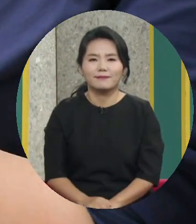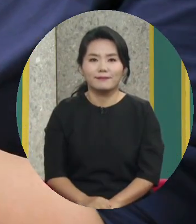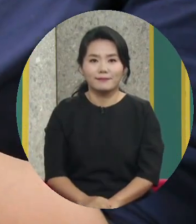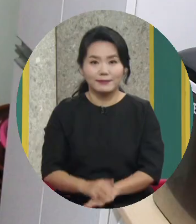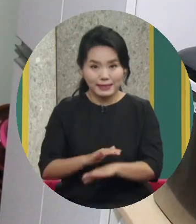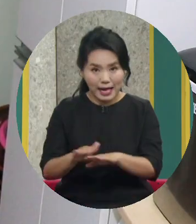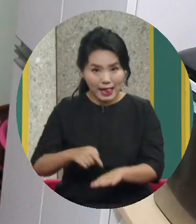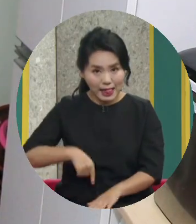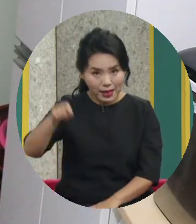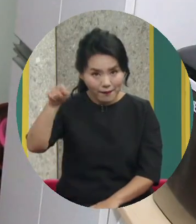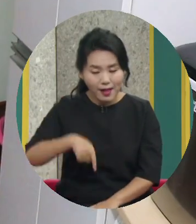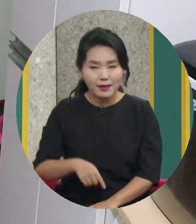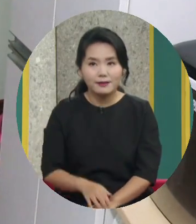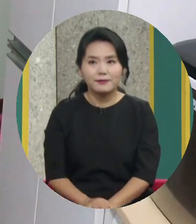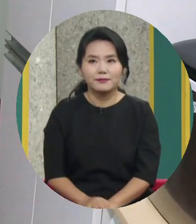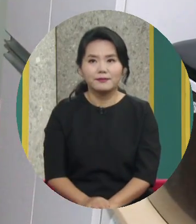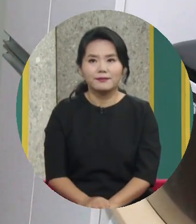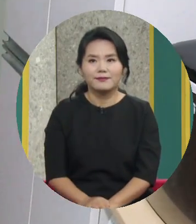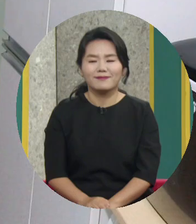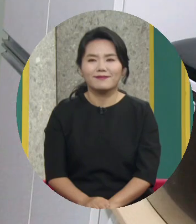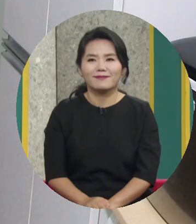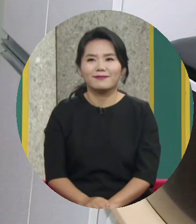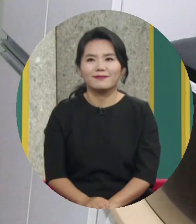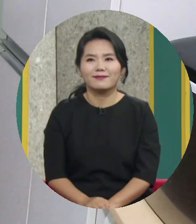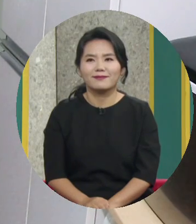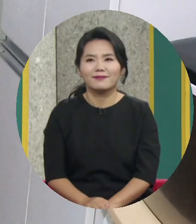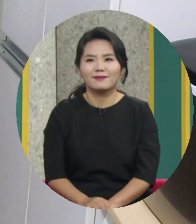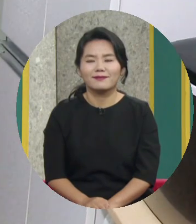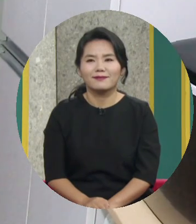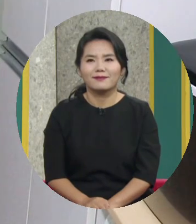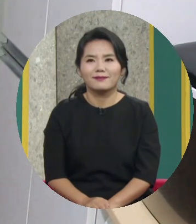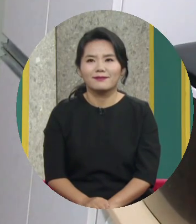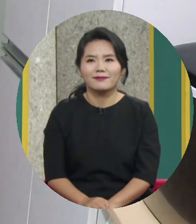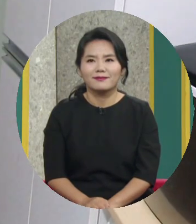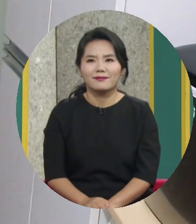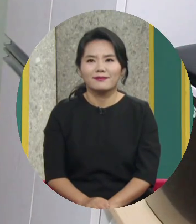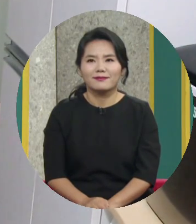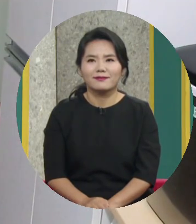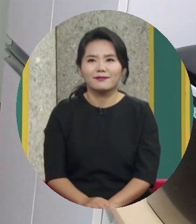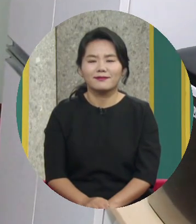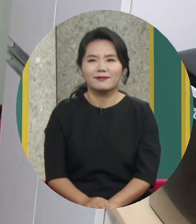다녀오세요. 응. 안녕, 잘 갔다 와. 응.